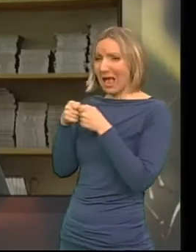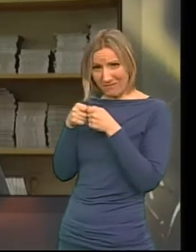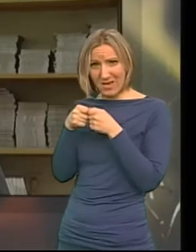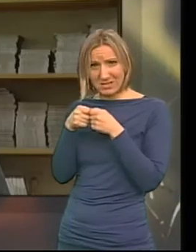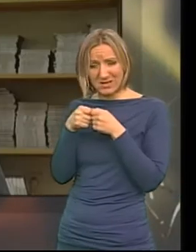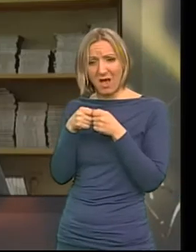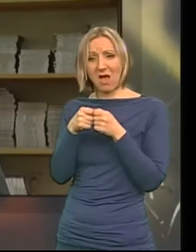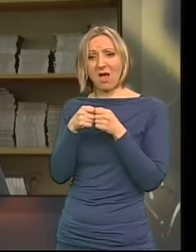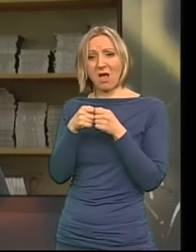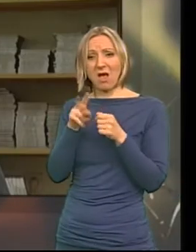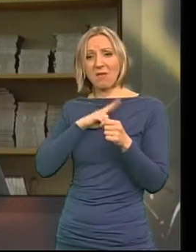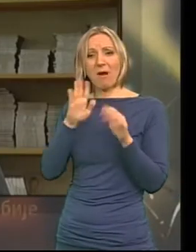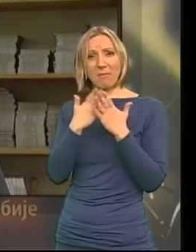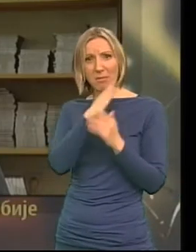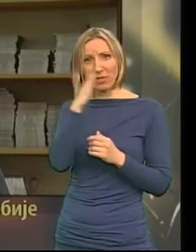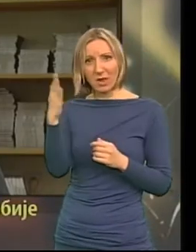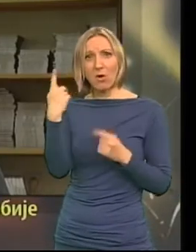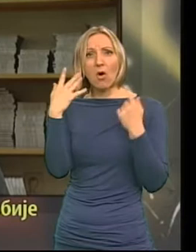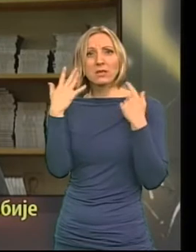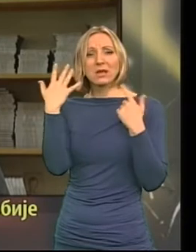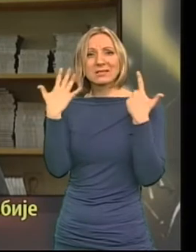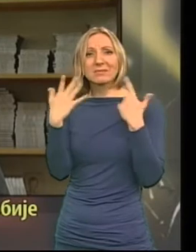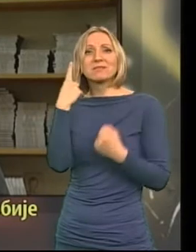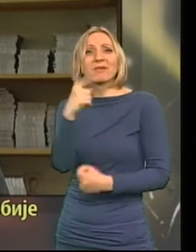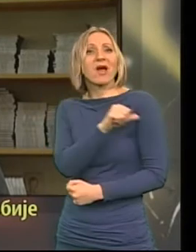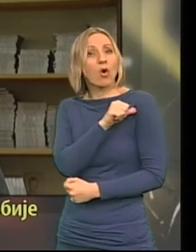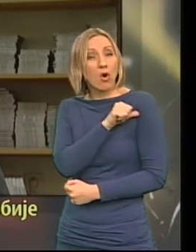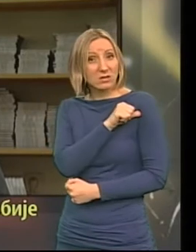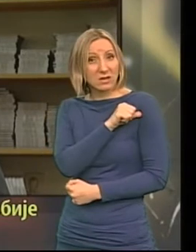postoji od 1971. godine.